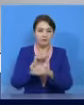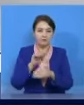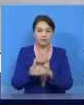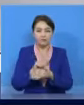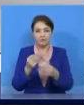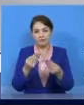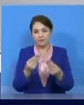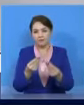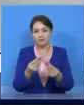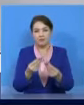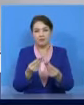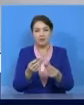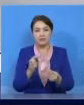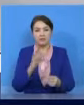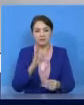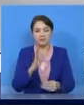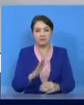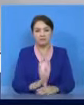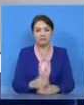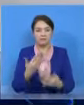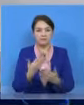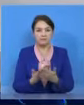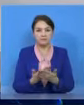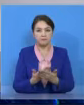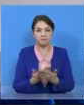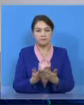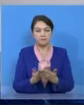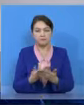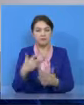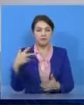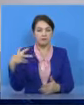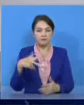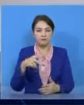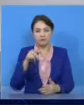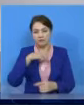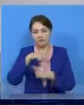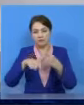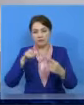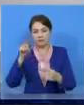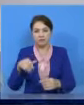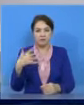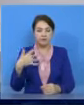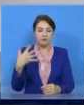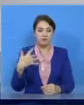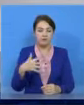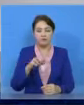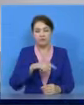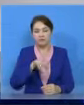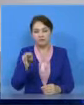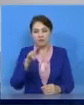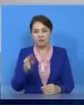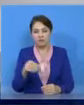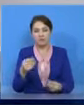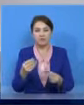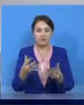қаражат көлемі арқасында. Мысалы, осы 3000 кәсіпкер 55 миллиард теңгеге несие